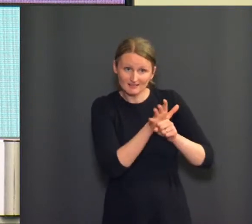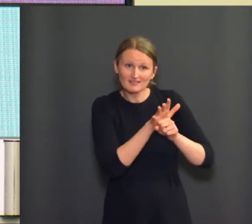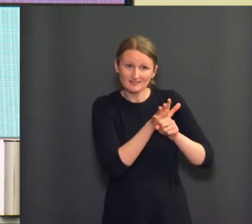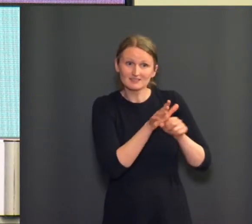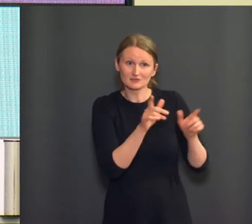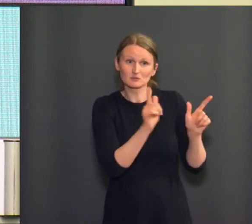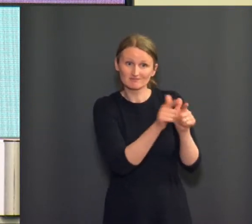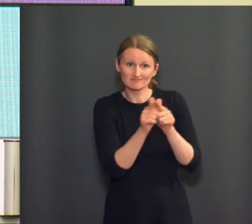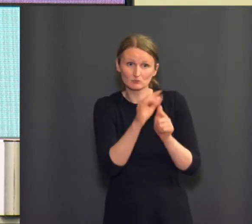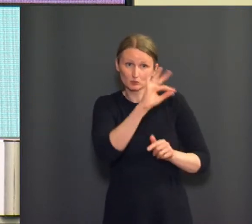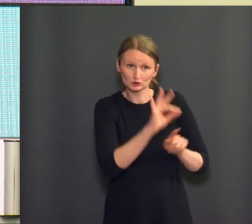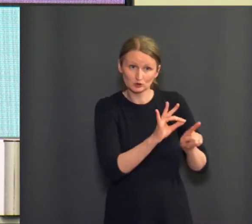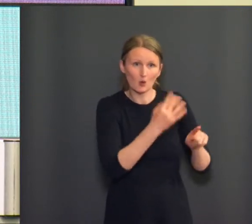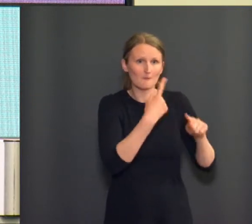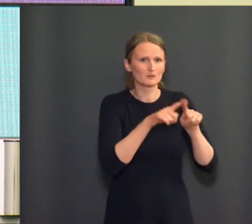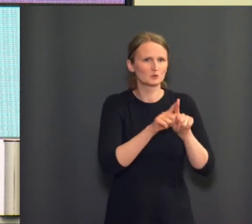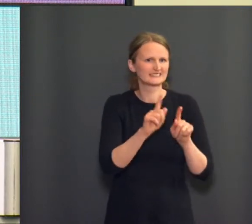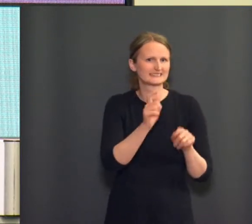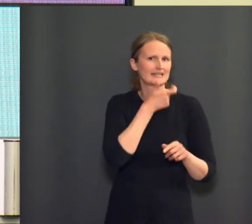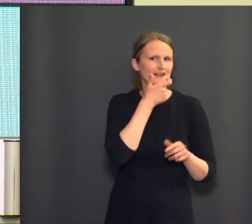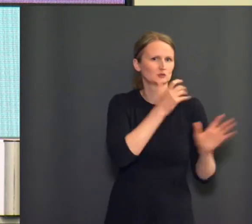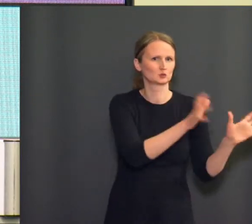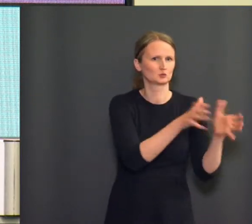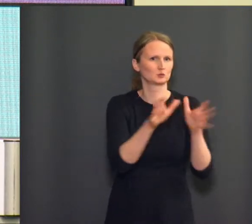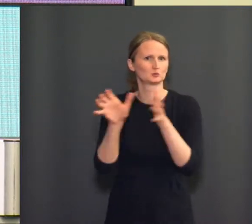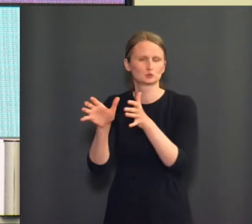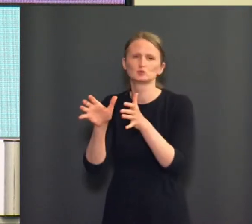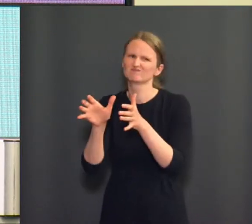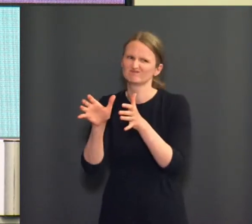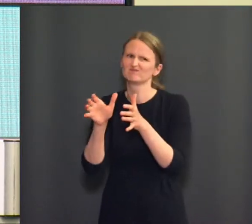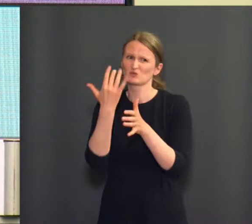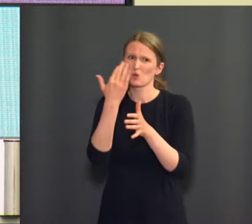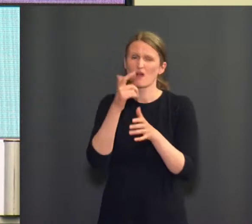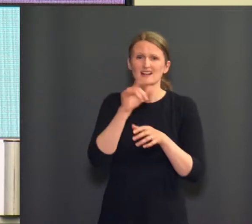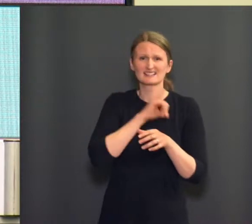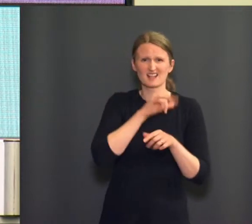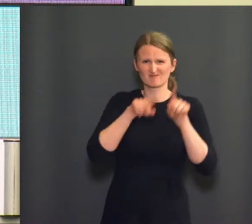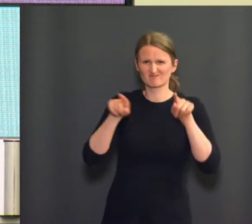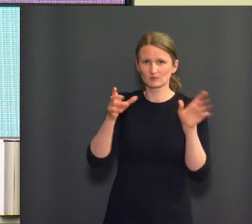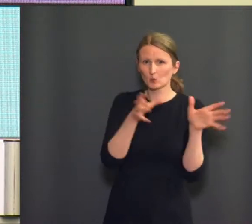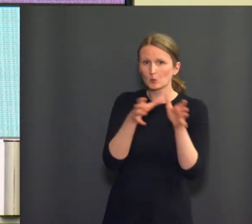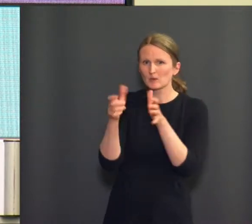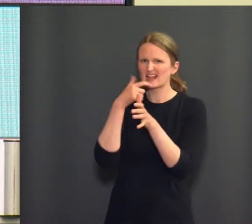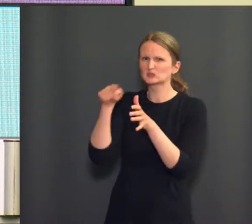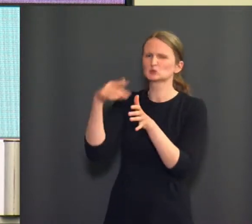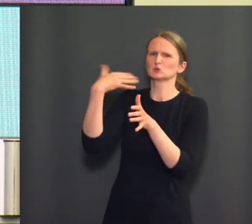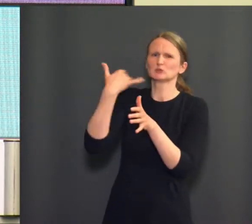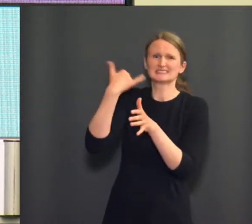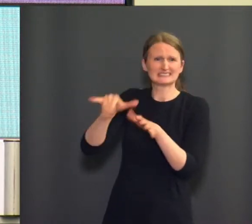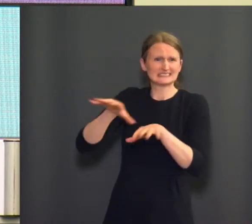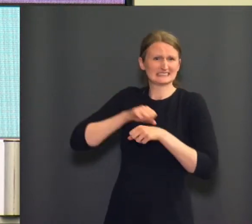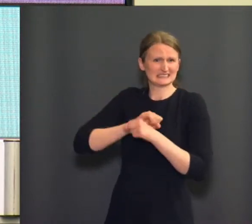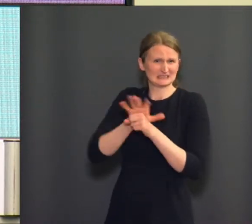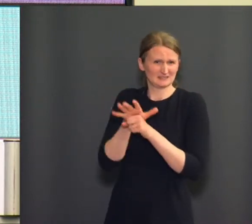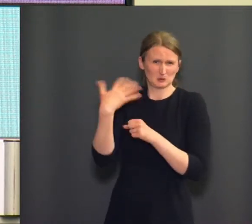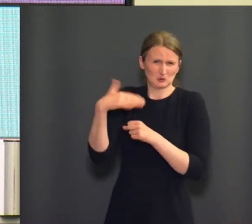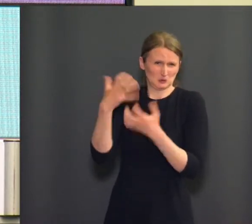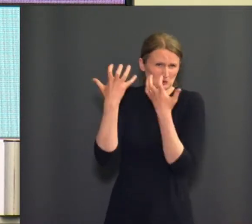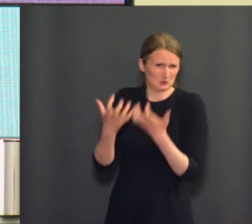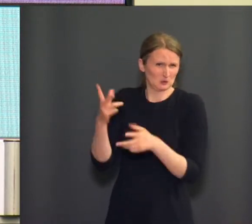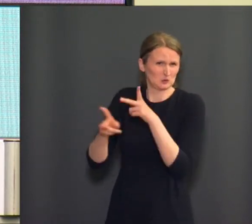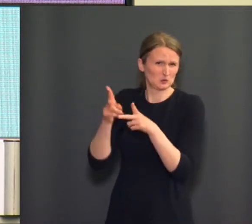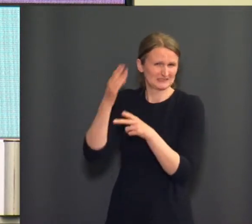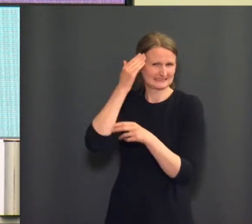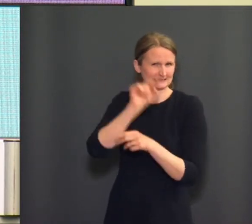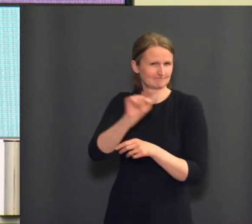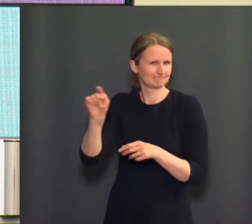plus âgées. C'est la tendance dans laquelle nous allons, le taux de reproduction du virus. Mais c'est aussi un facteur supplémentaire dont nous vous parlons chaque semaine,